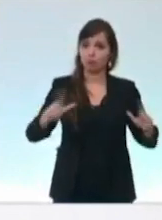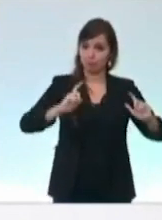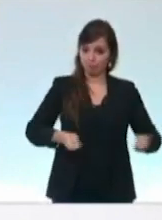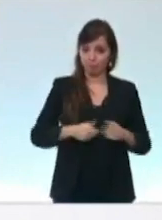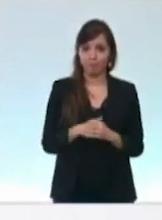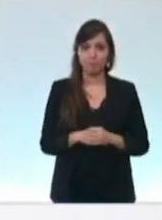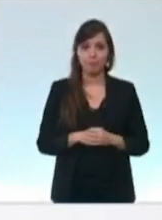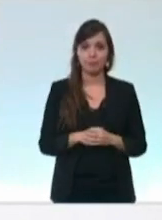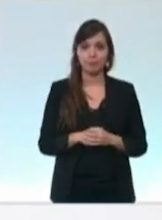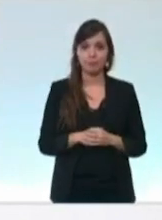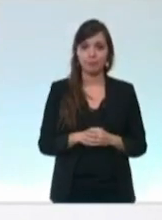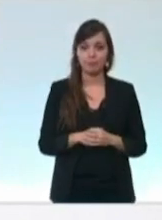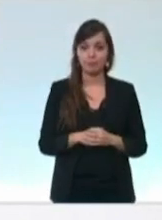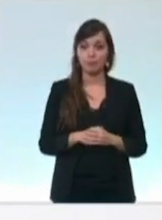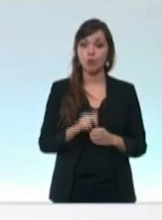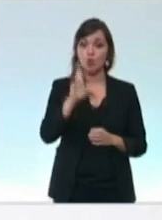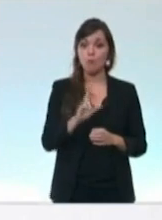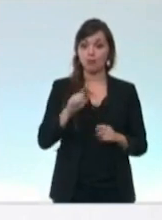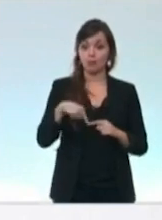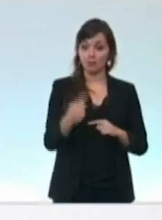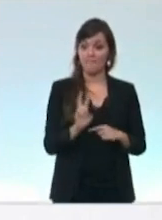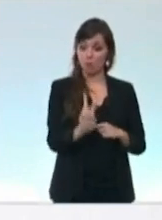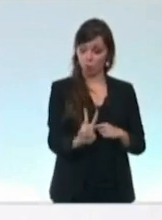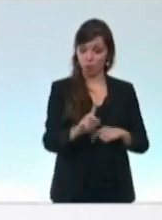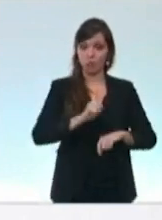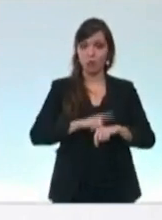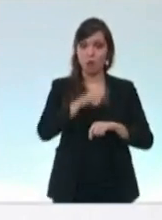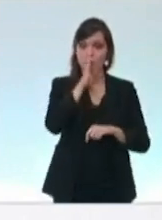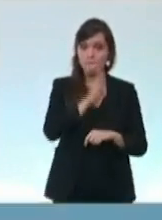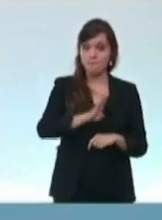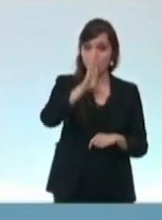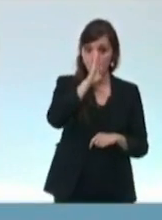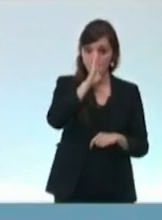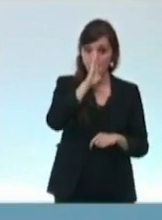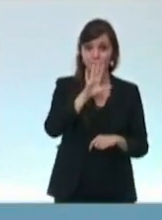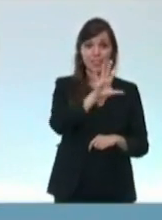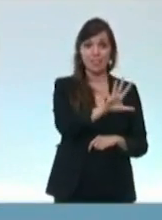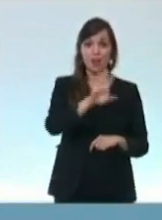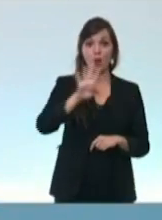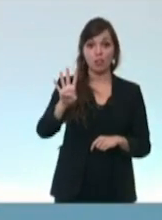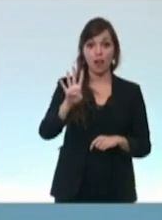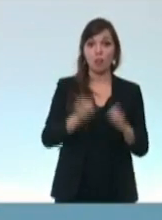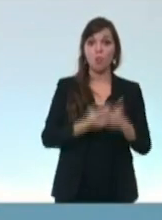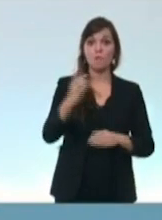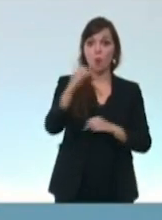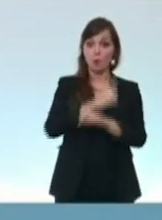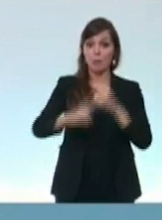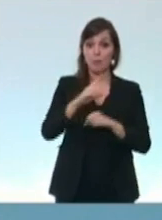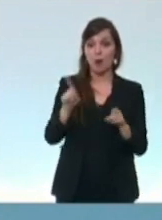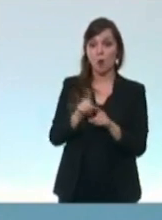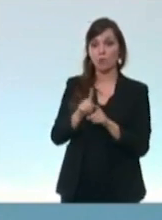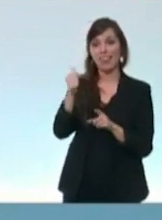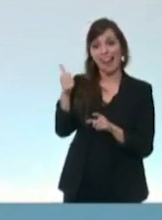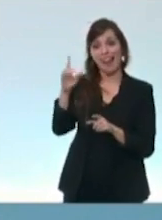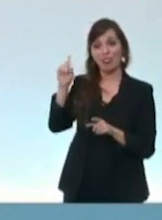à compter de vendredi minuit ce sont 54 départements et un territoire d'outre-mer